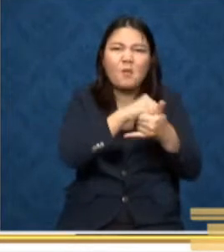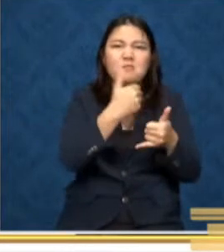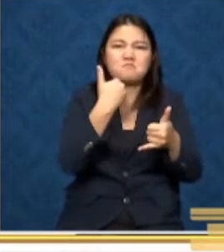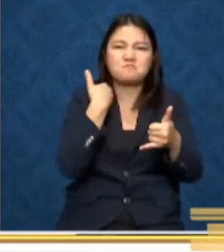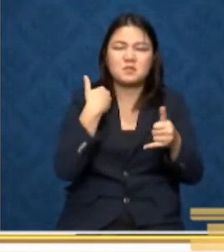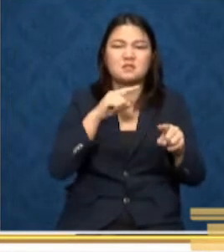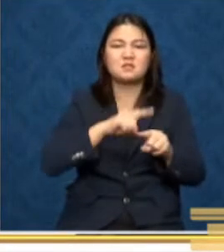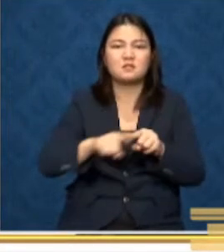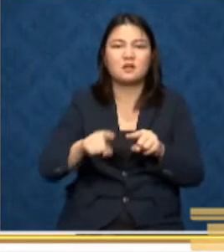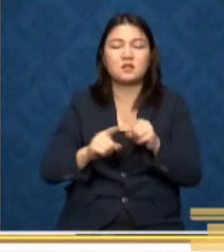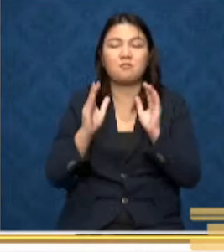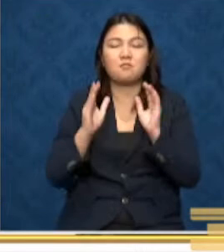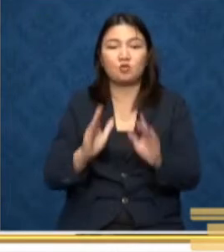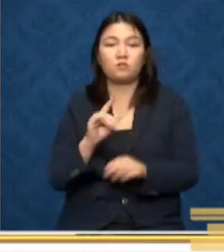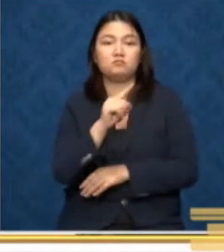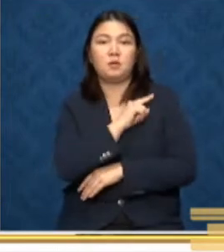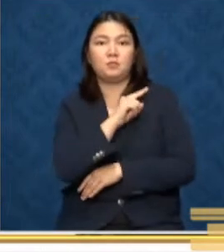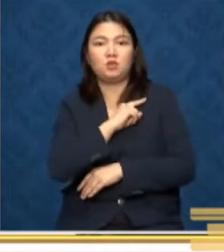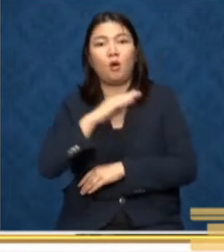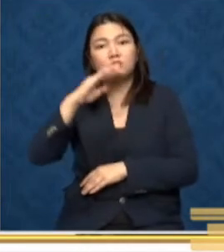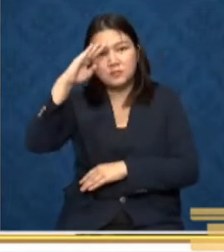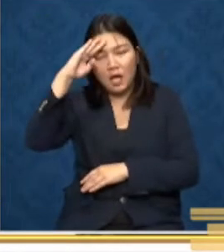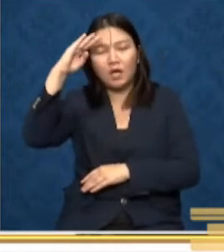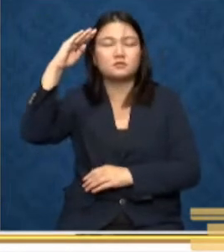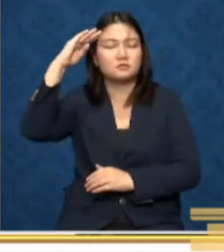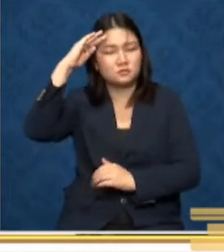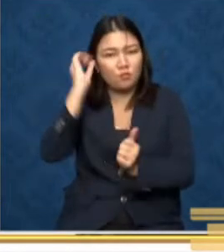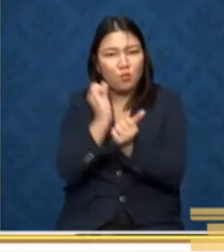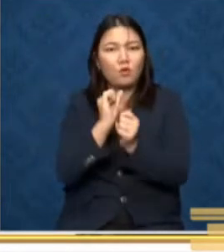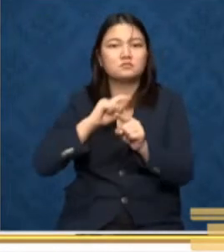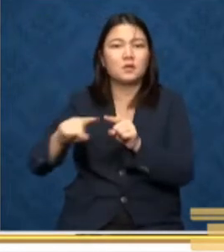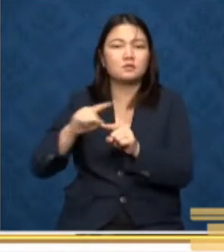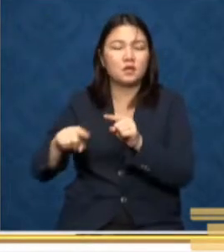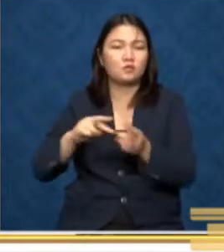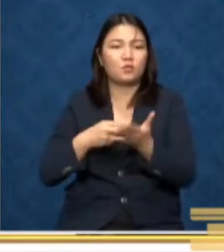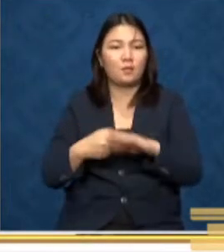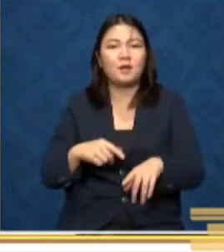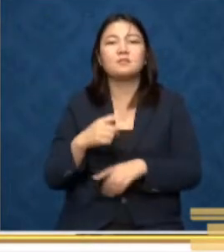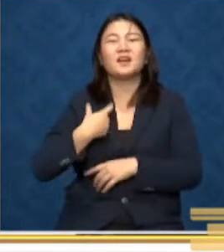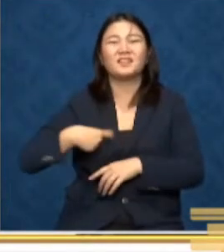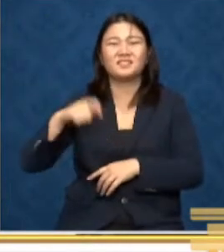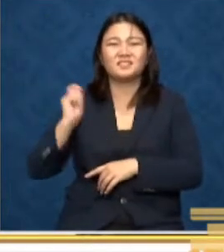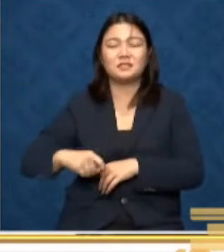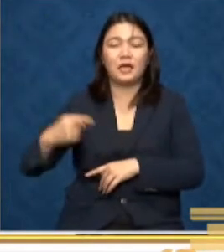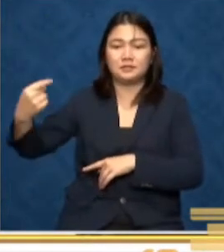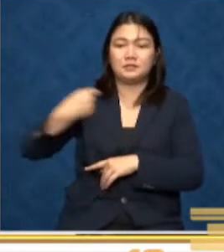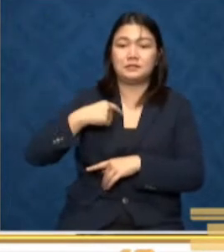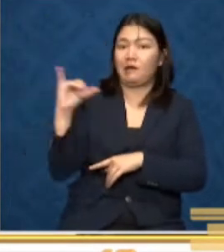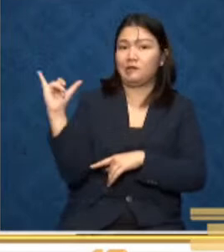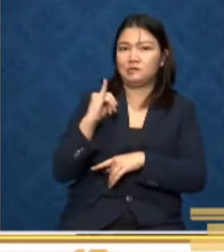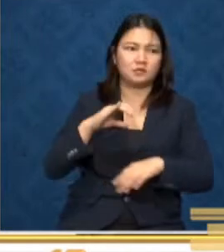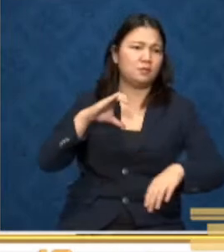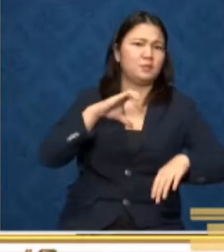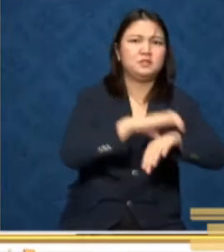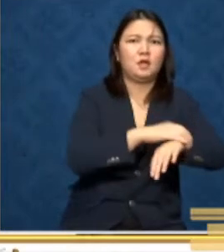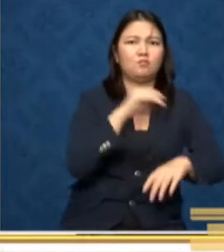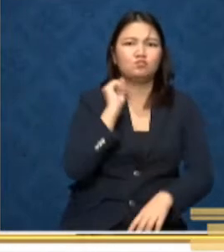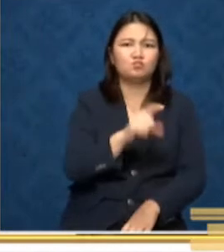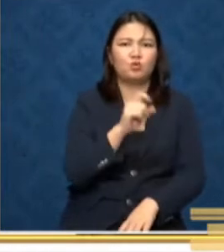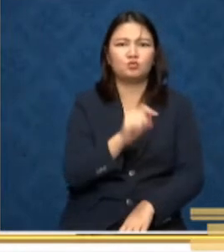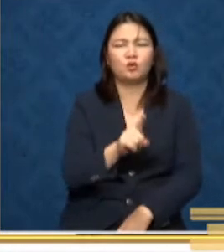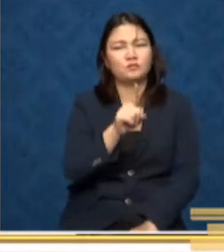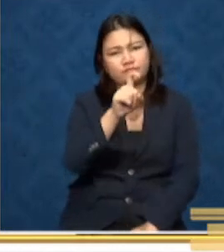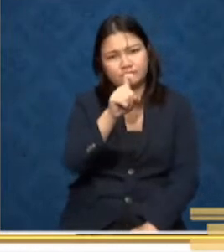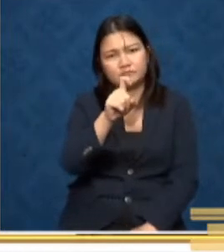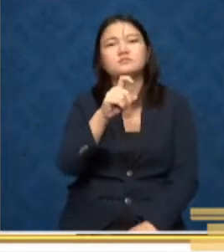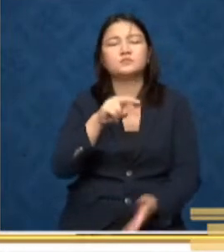ค่ะที่เจ้าหน้าที่กระทำสิ่งเหล่านี้2การจับกุมโดยไม่มีหมายศาลที่ฉันที่กล่าวไปขั้นต้นนะคะและขยายเวลาการคุมขัง